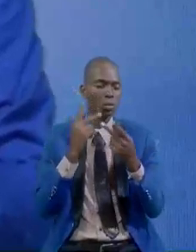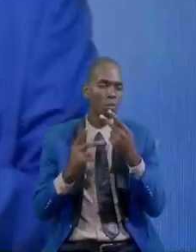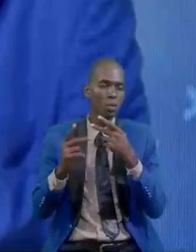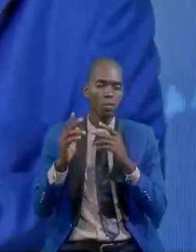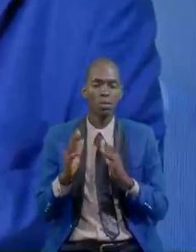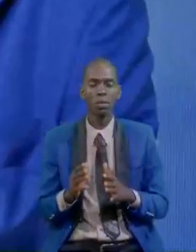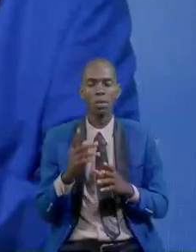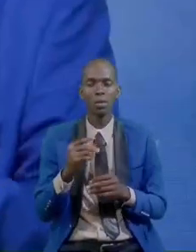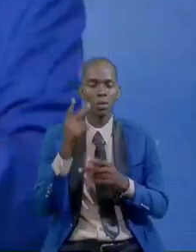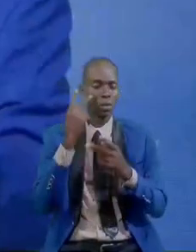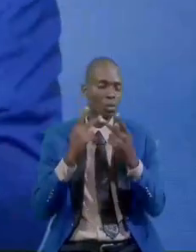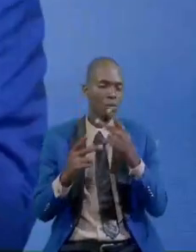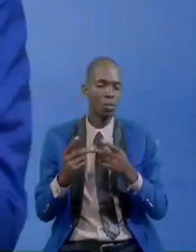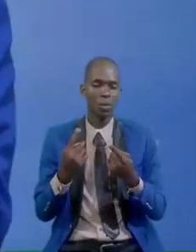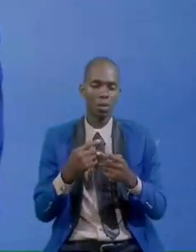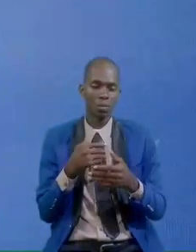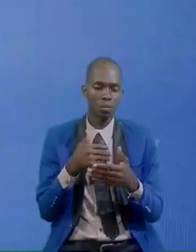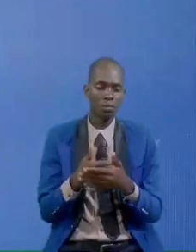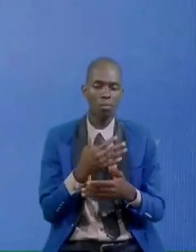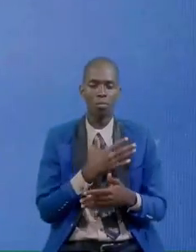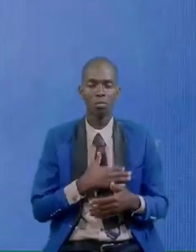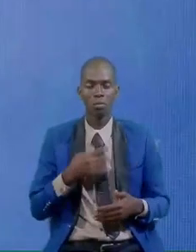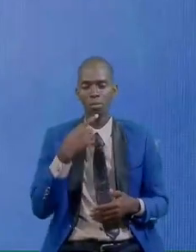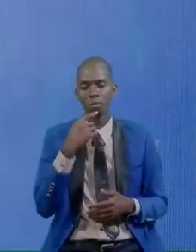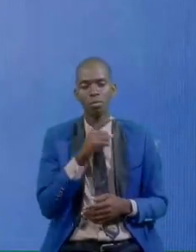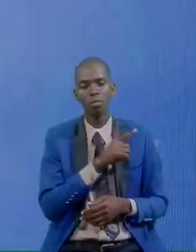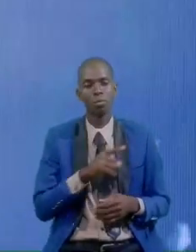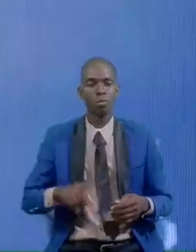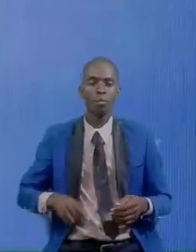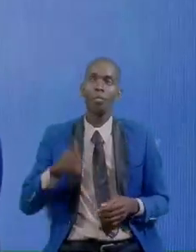le prophète d'intégrité s'approcha et dit.